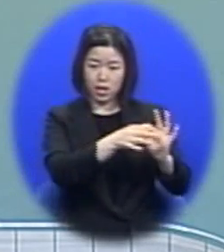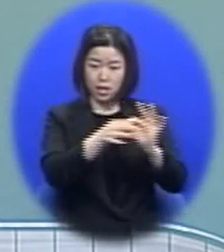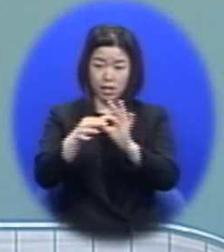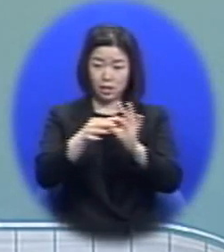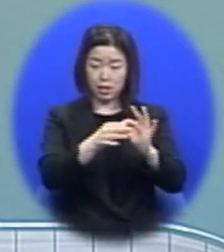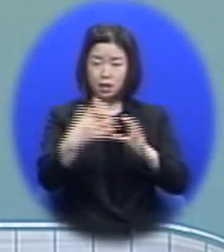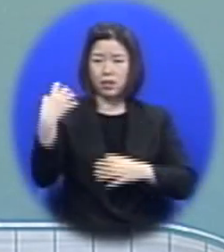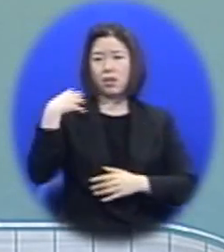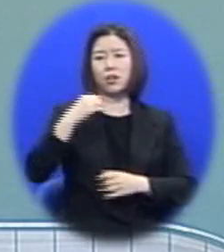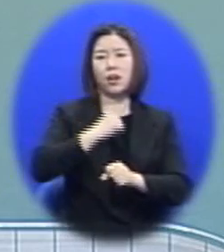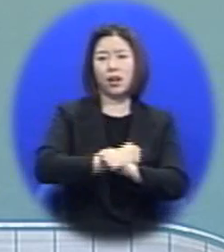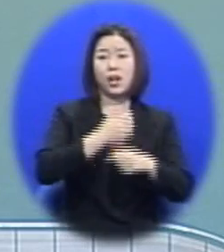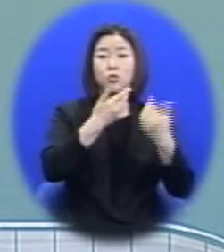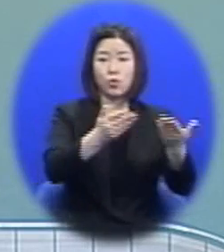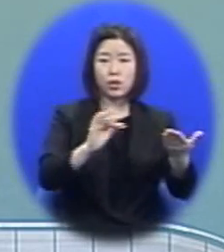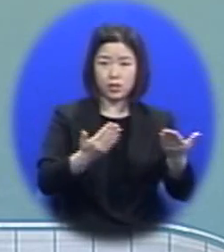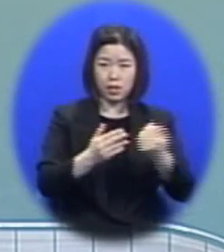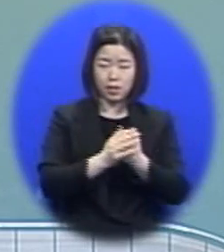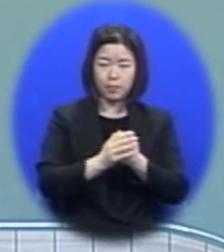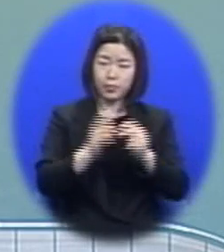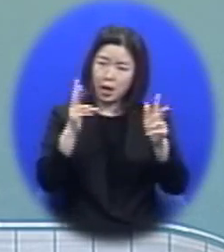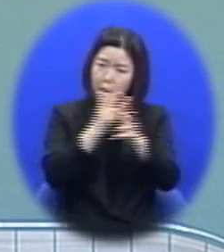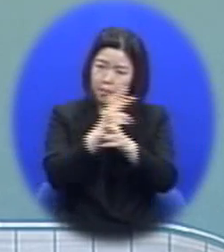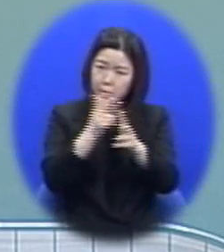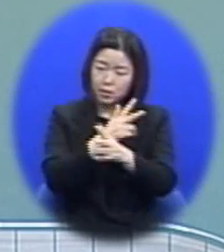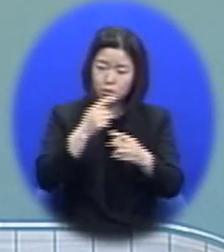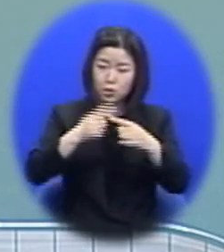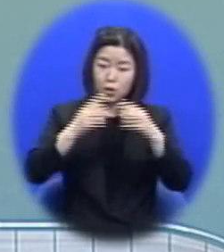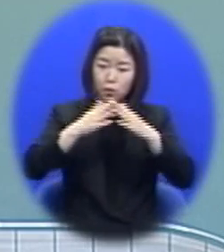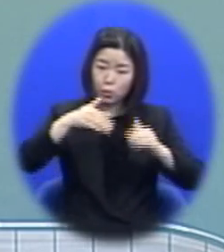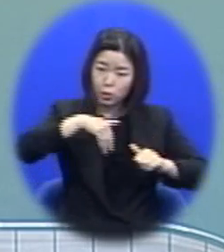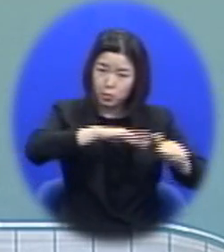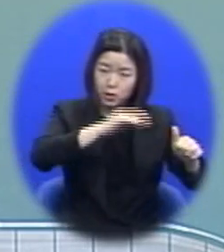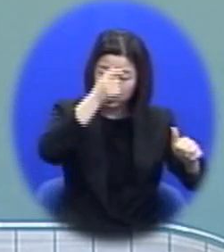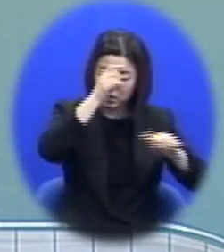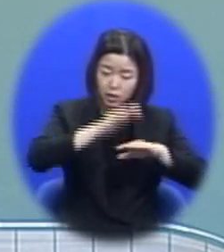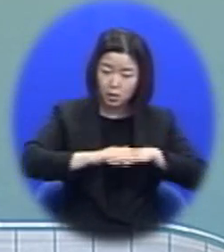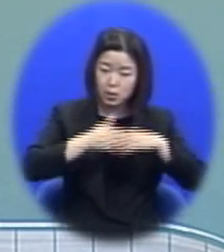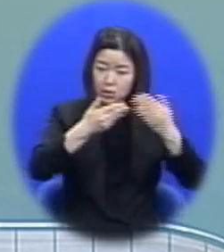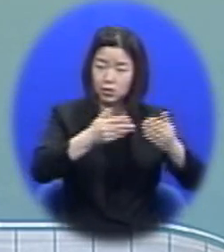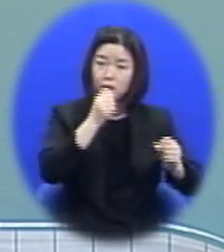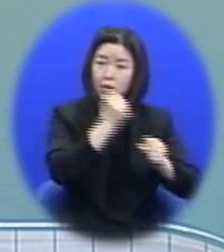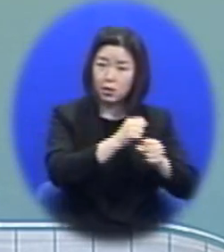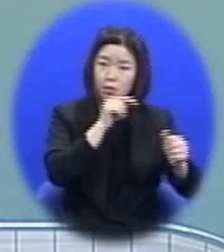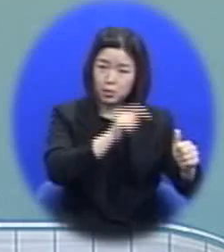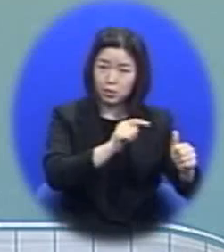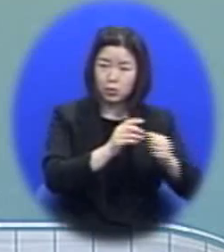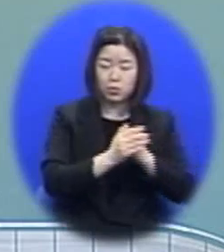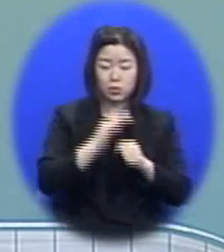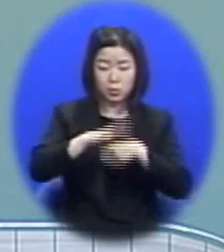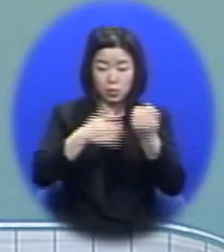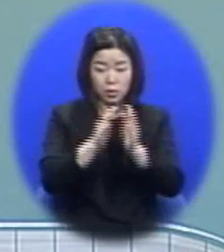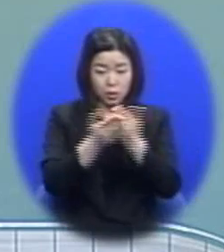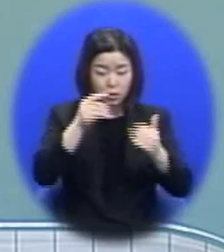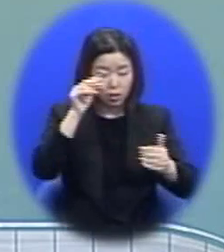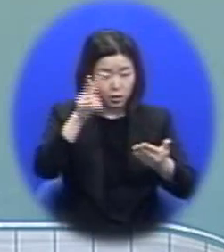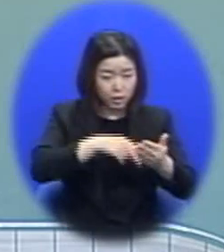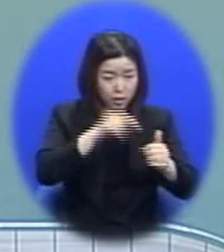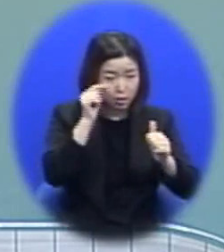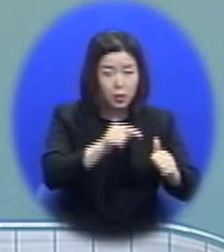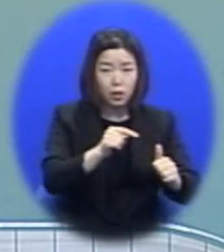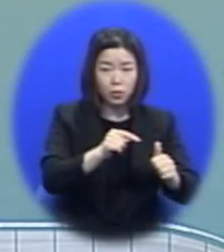하는 겁니다 매주일 교회 보내서 예배드리게 하고 그리고 성경 읽게하고 기도